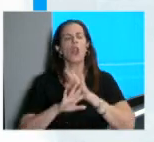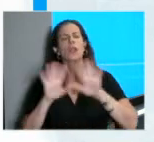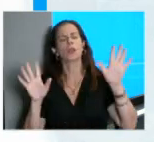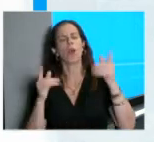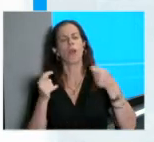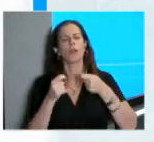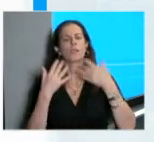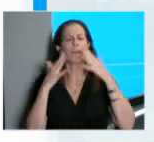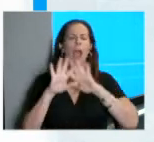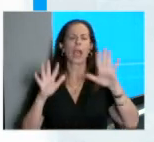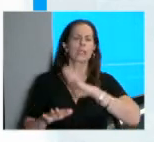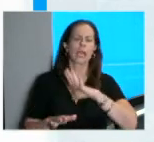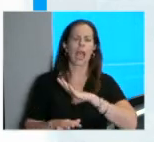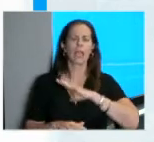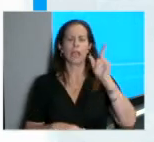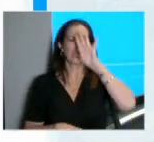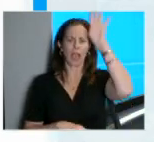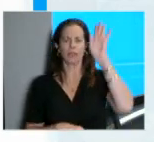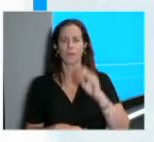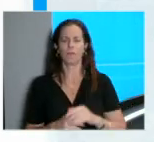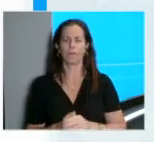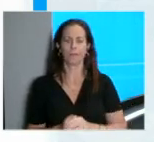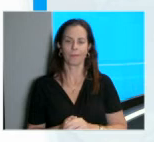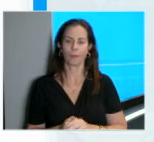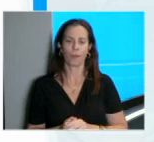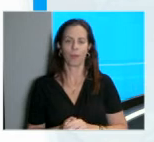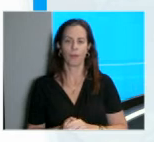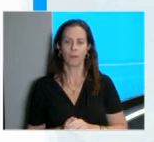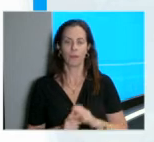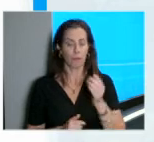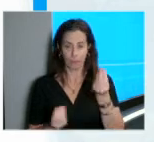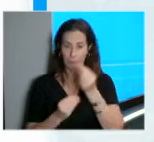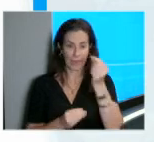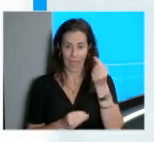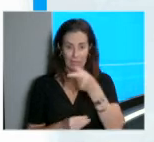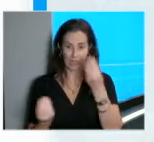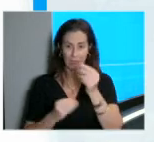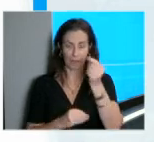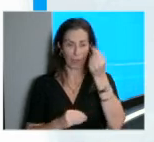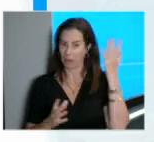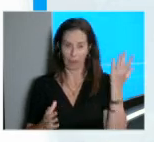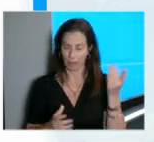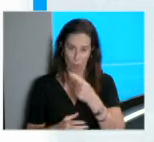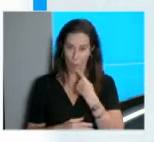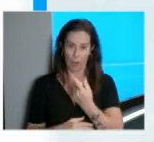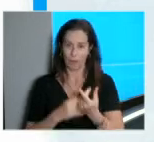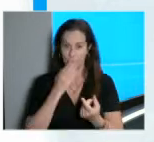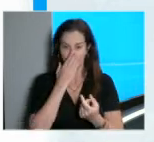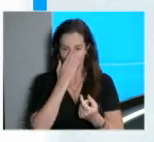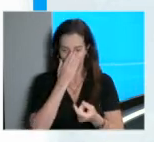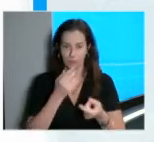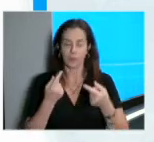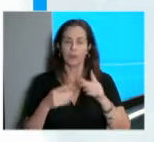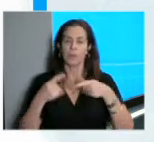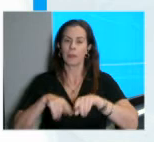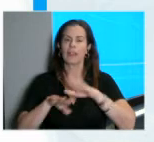שלא יעסוק רק באיומי המקרו האיראנים. מקרו, כן? איראן זה משהו אמורפי. במקביל